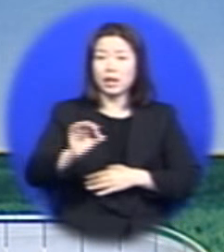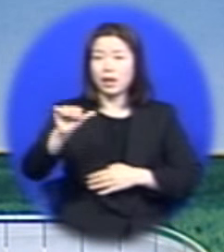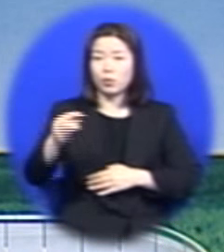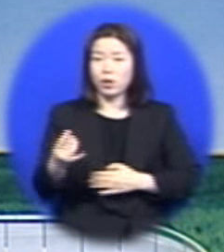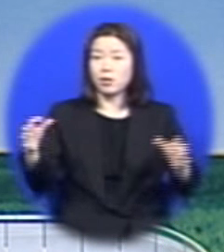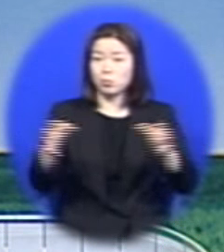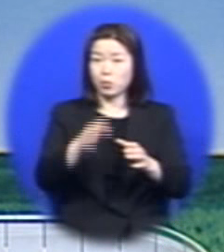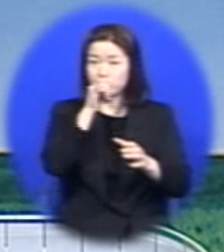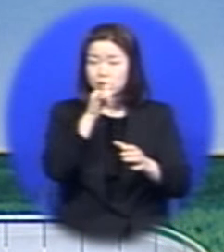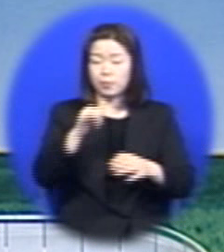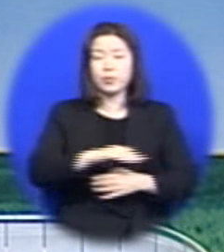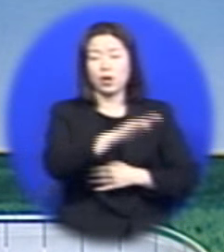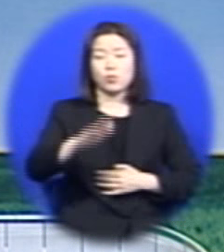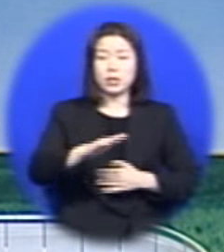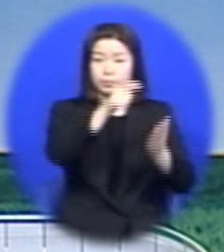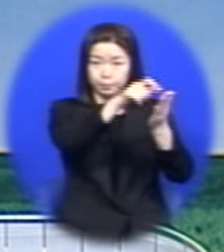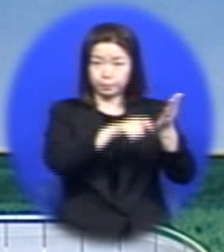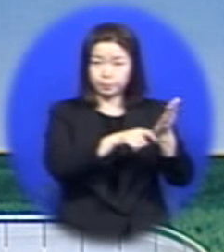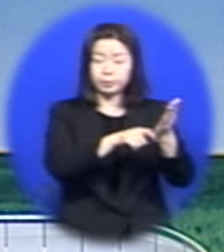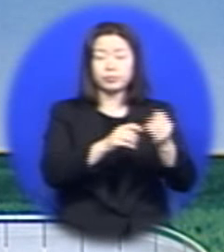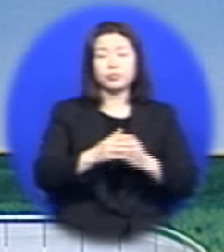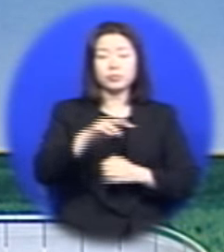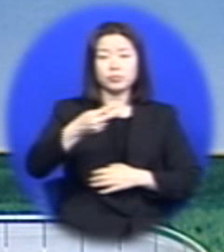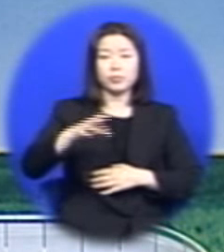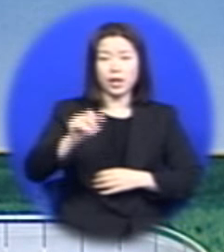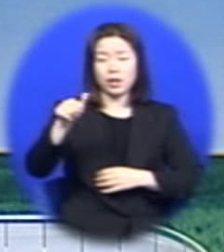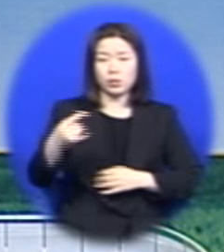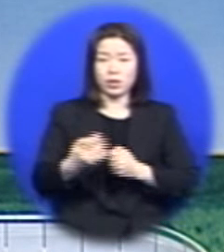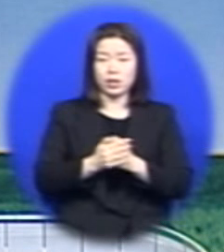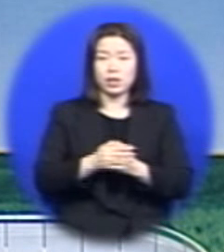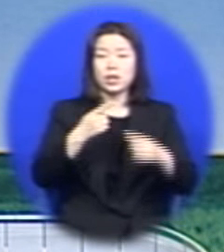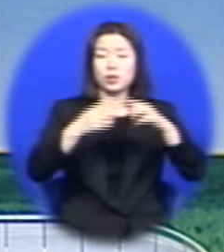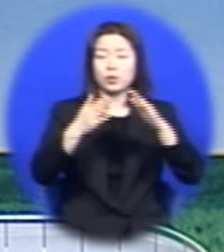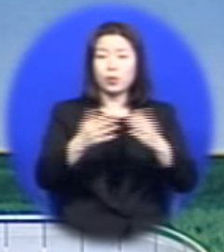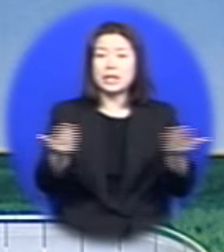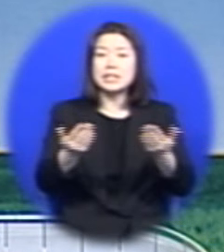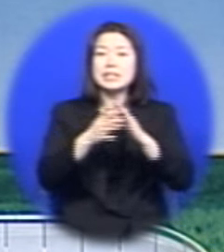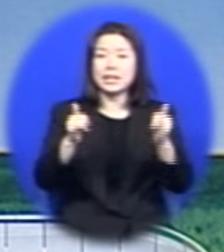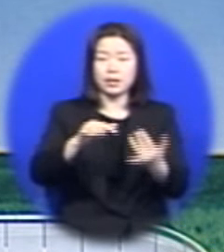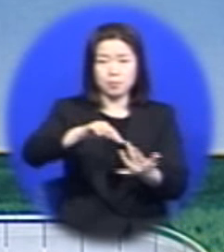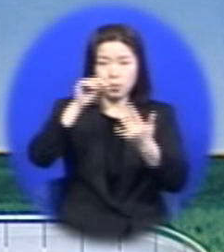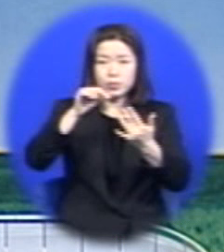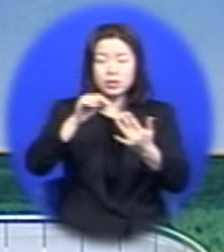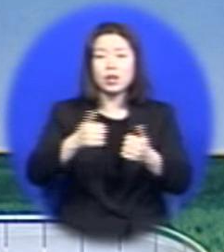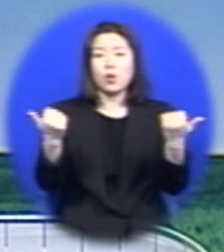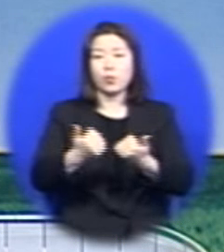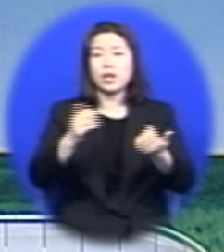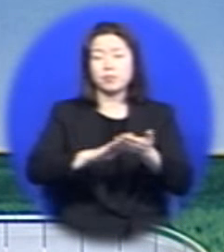당회는 우리 감리교회에서 당회는 교회 일꾼을 뽑는 회의예요. 1년